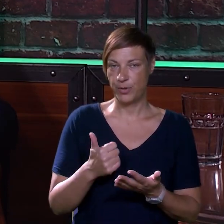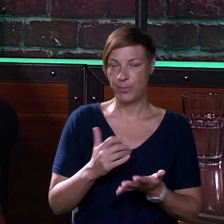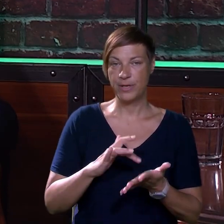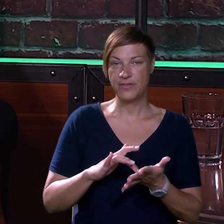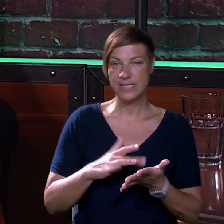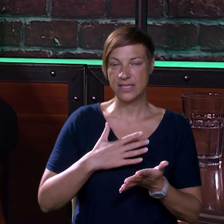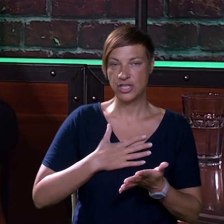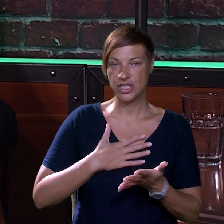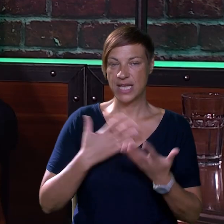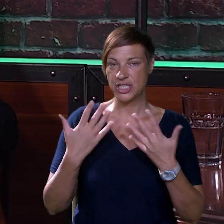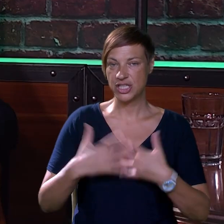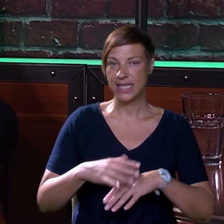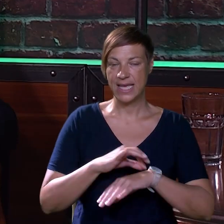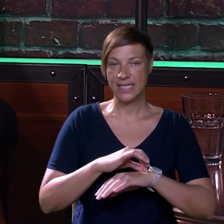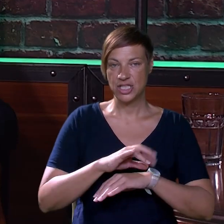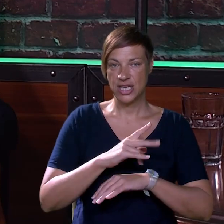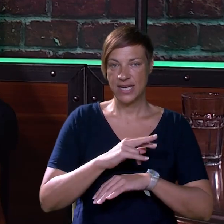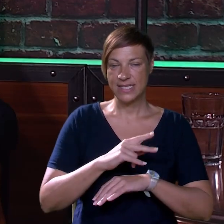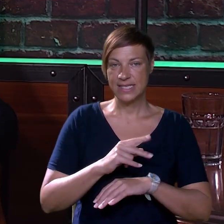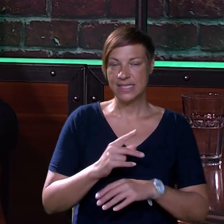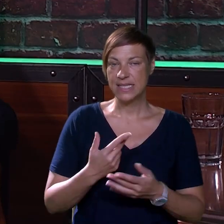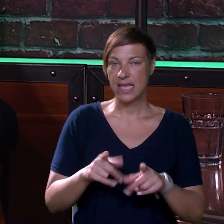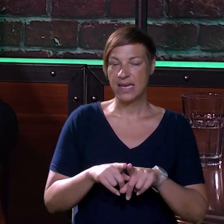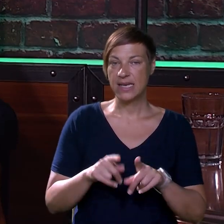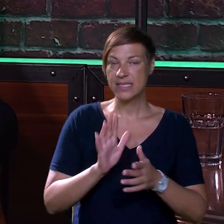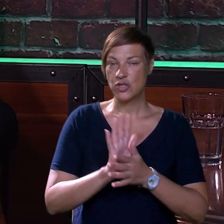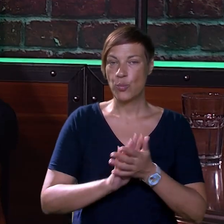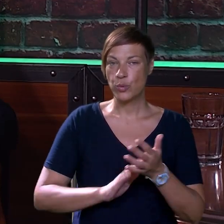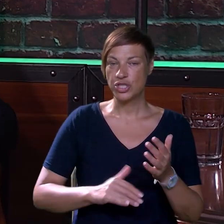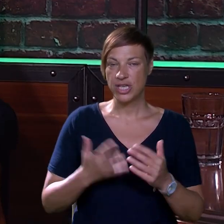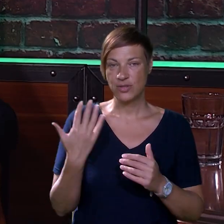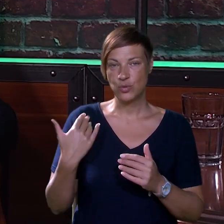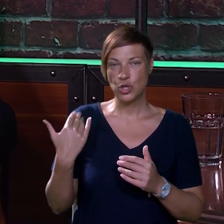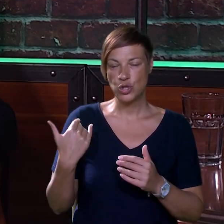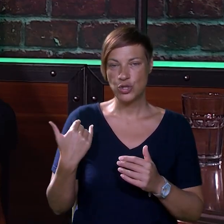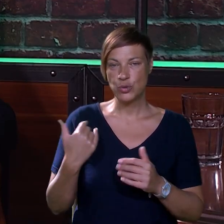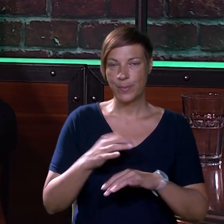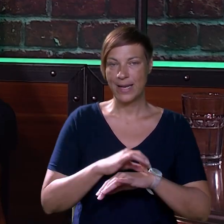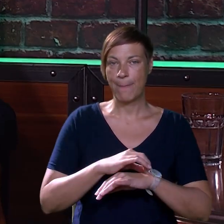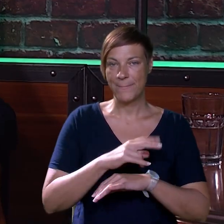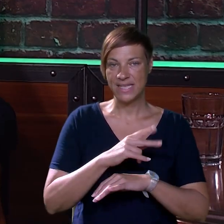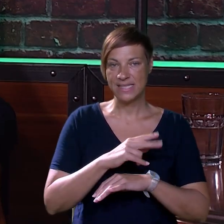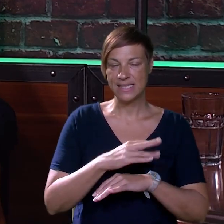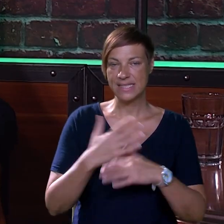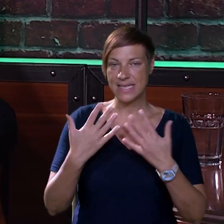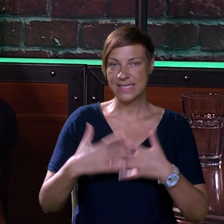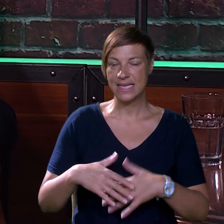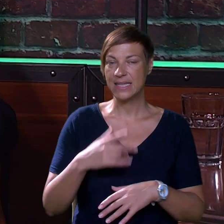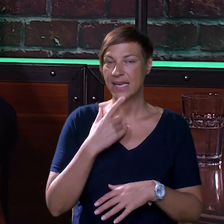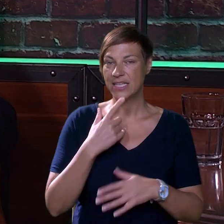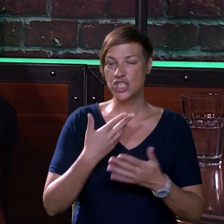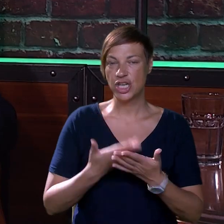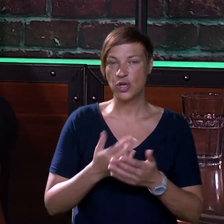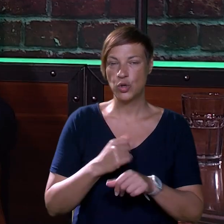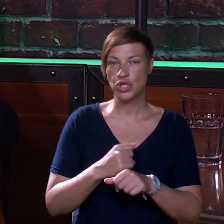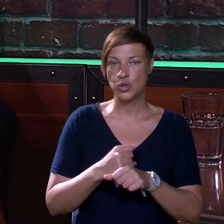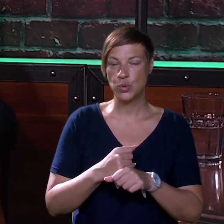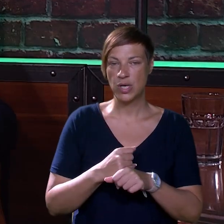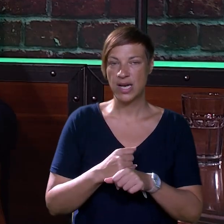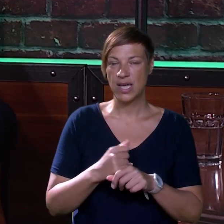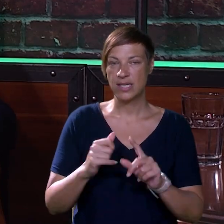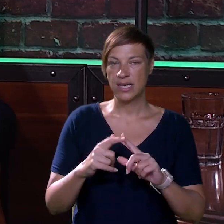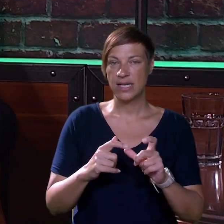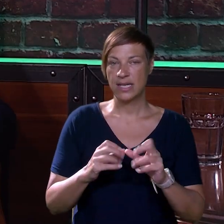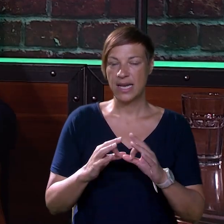se dotakao naših tehničara i sestara. Mi isto u našem početku, to su bile medicinske sestre i tehničari koji su radili one